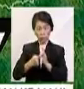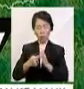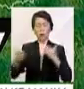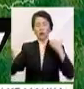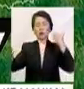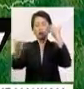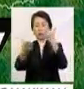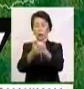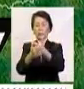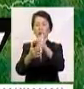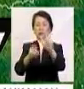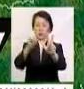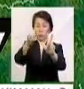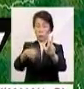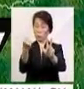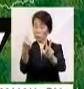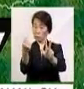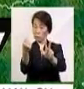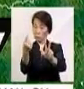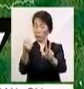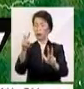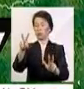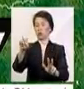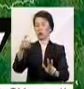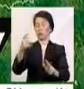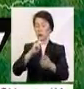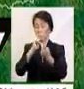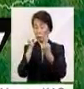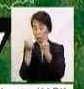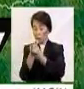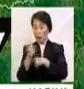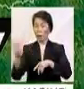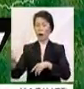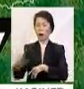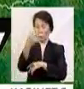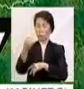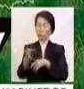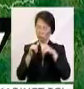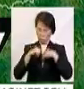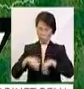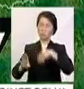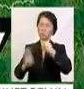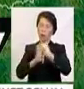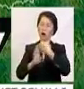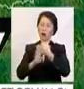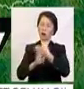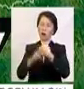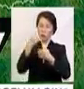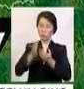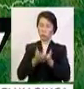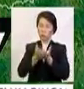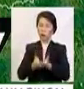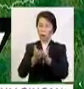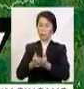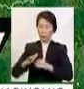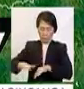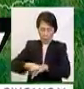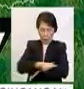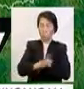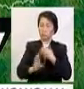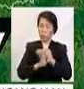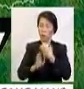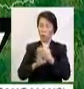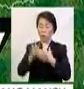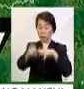sehingga 3 November 2018, keadaan perairan ini masih lagi berbahaya untuk semua aktiviti perkapalan dan juga pantai,